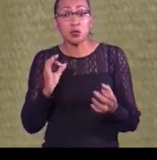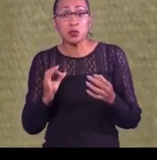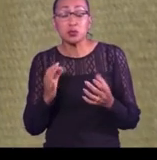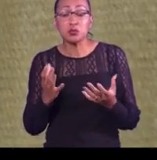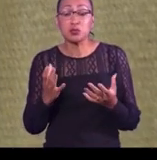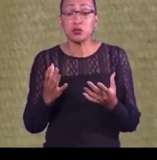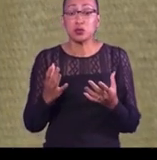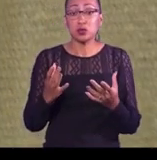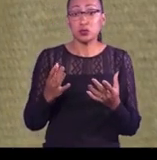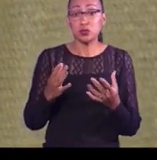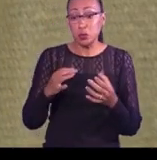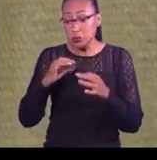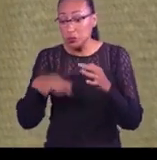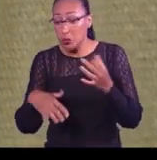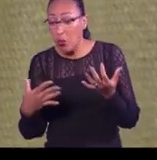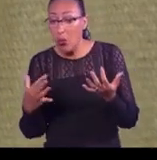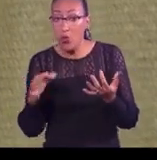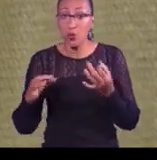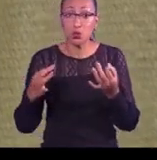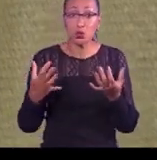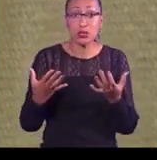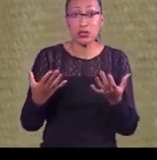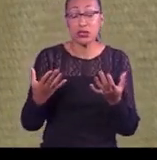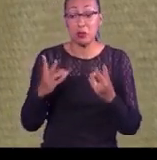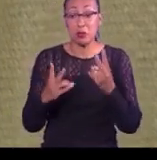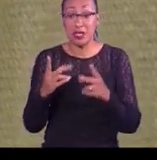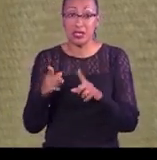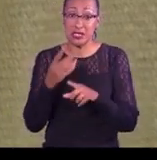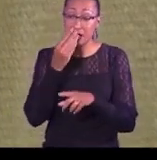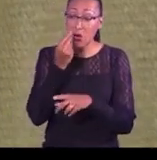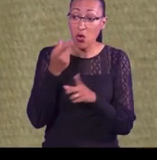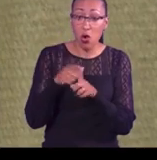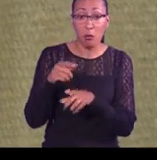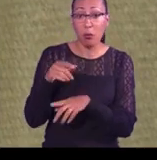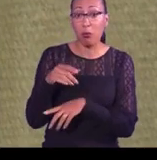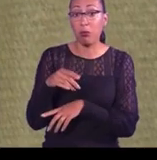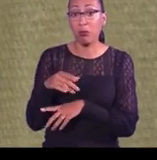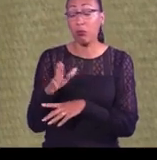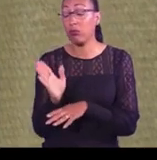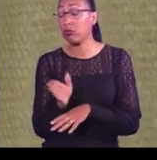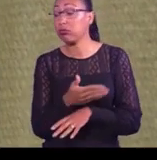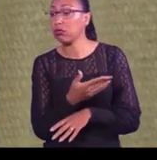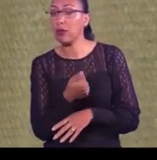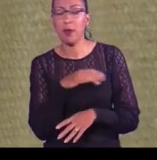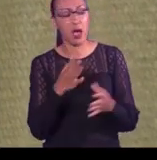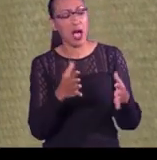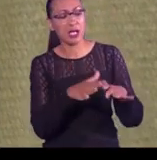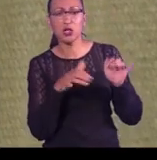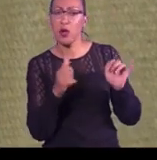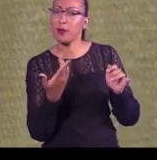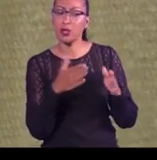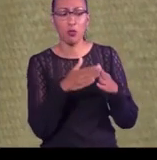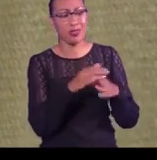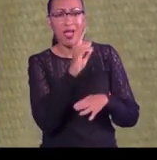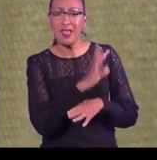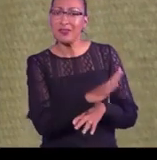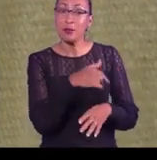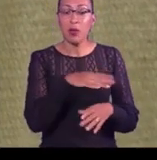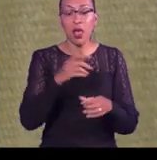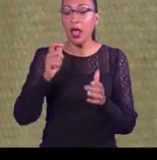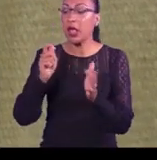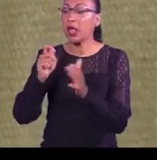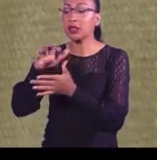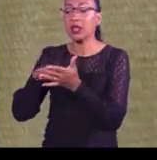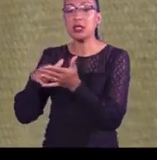carence. Moi, j'estime même que ça peut s'appeler mépris, parce que lorsqu'une assemblée est saisie, pour prendre l'exemple de